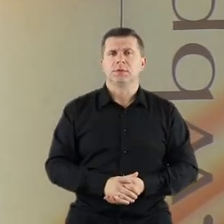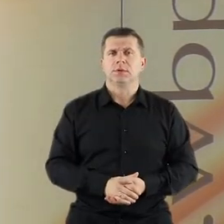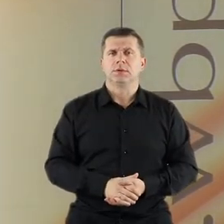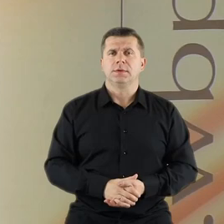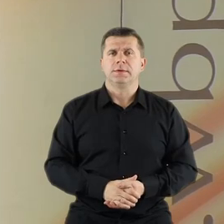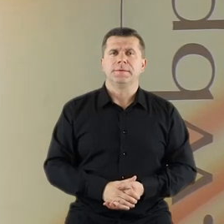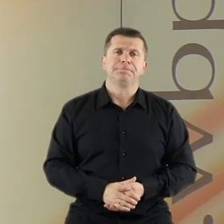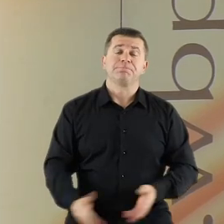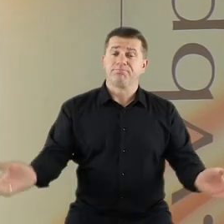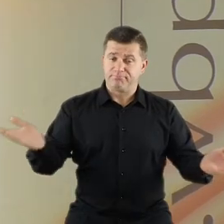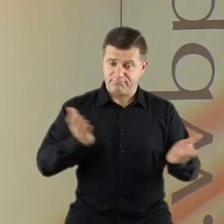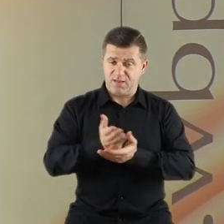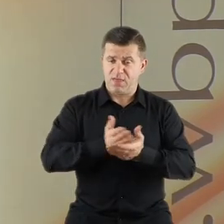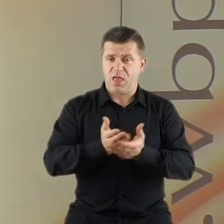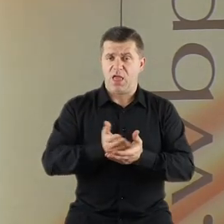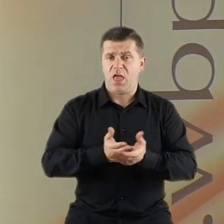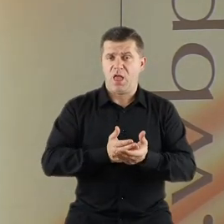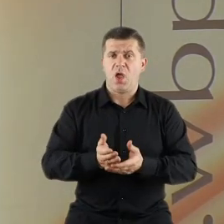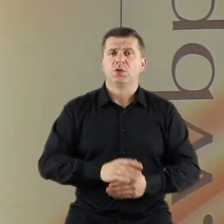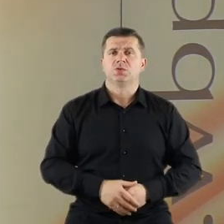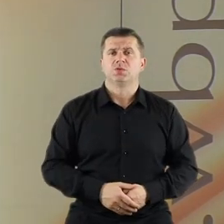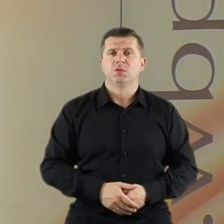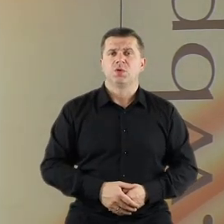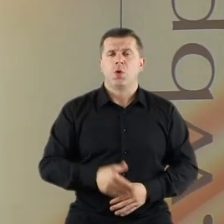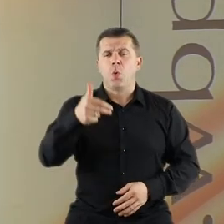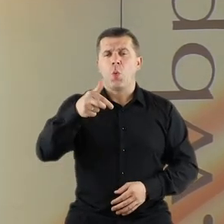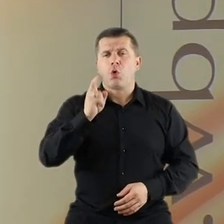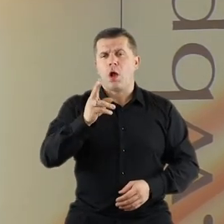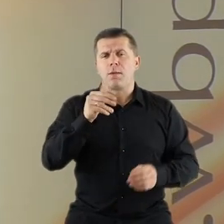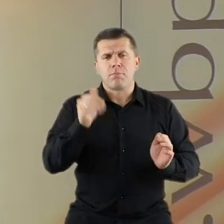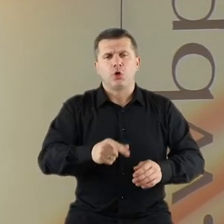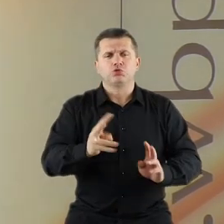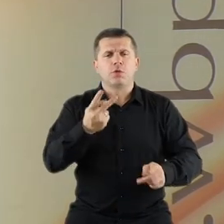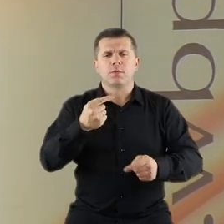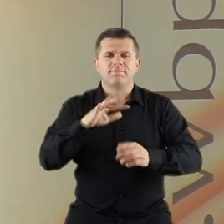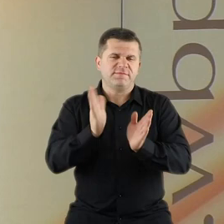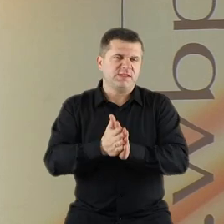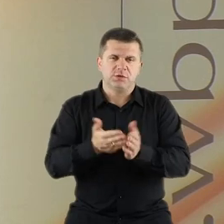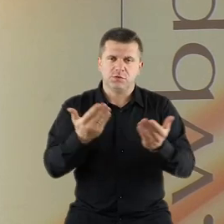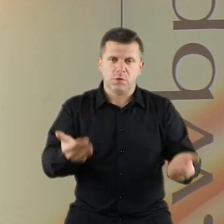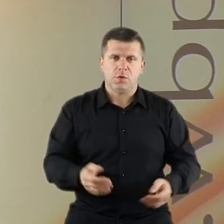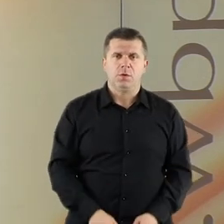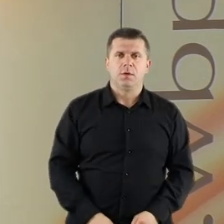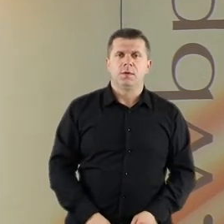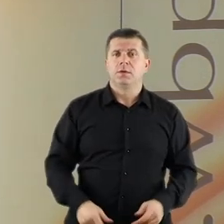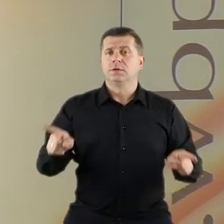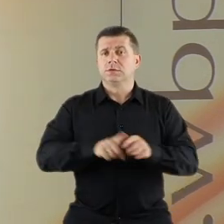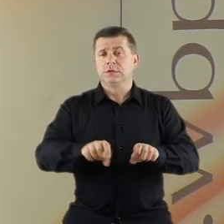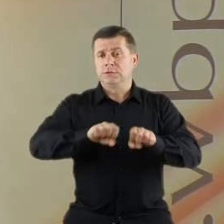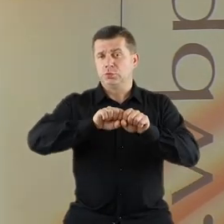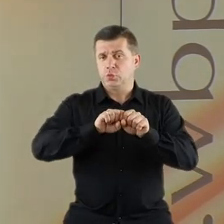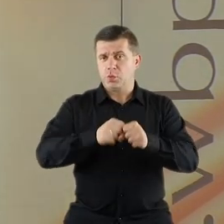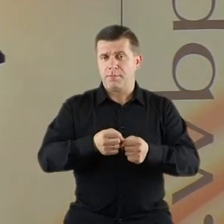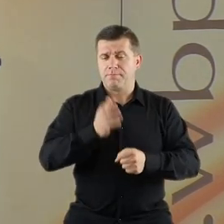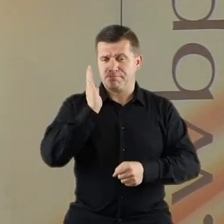i wierzono że po prostu z uroku może pochodzić wszystko również